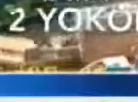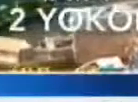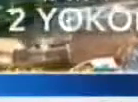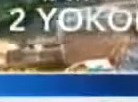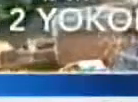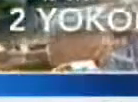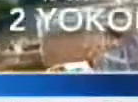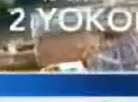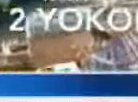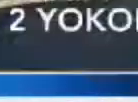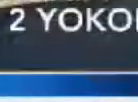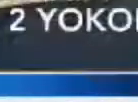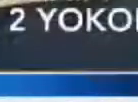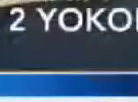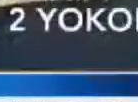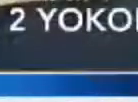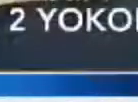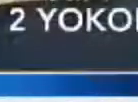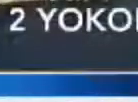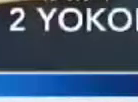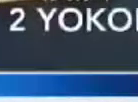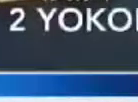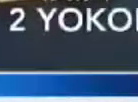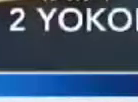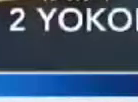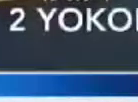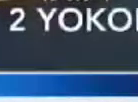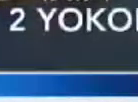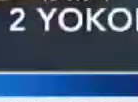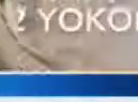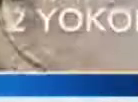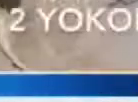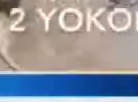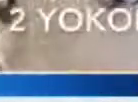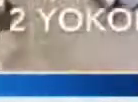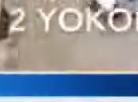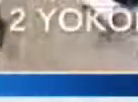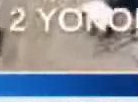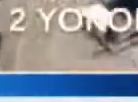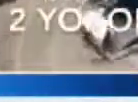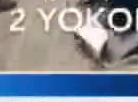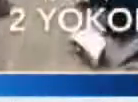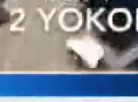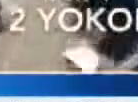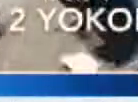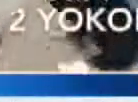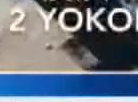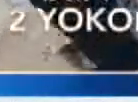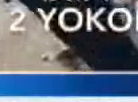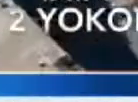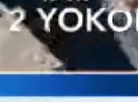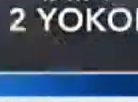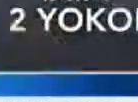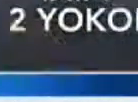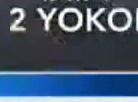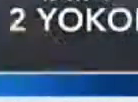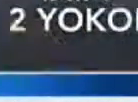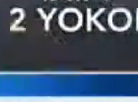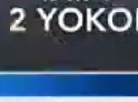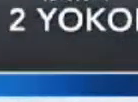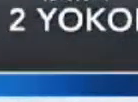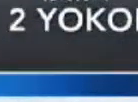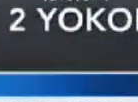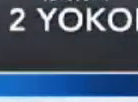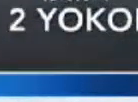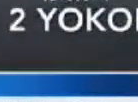embahada, meron po tayong tinalang 35,000 Filipinos na naninirahan sa Tokyo. At yun po ang ating